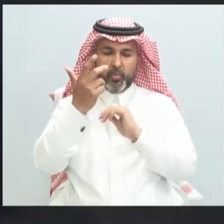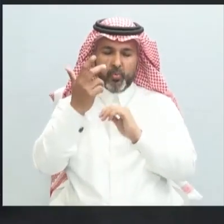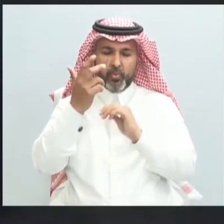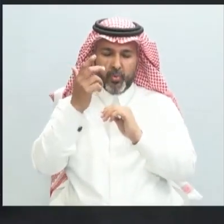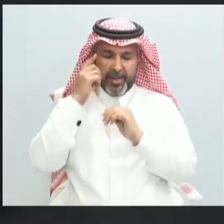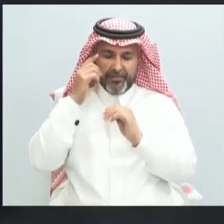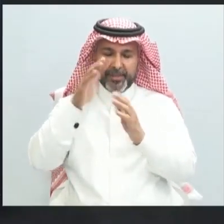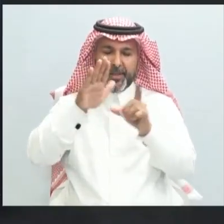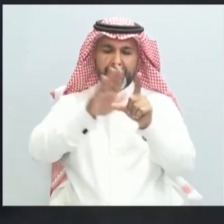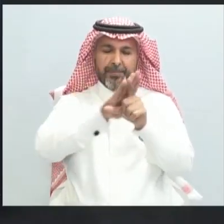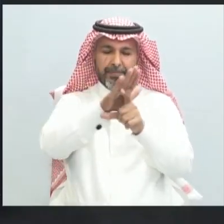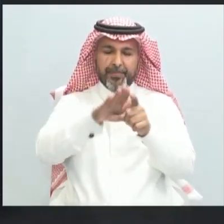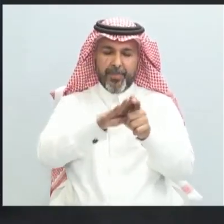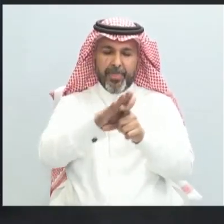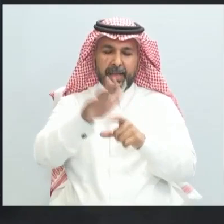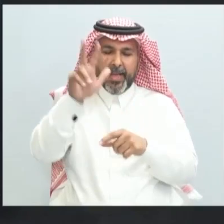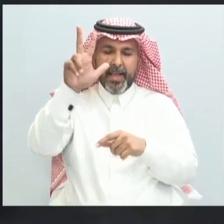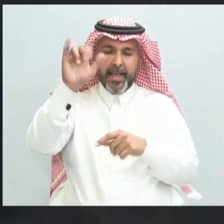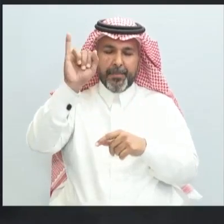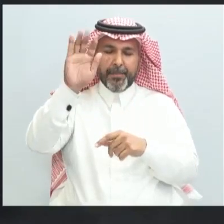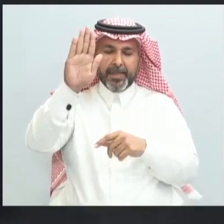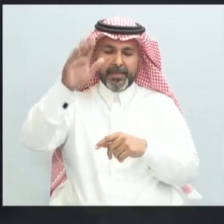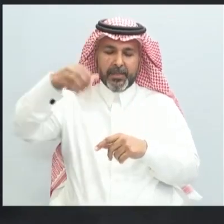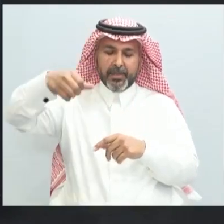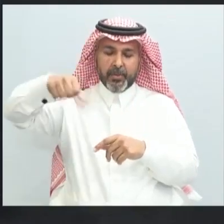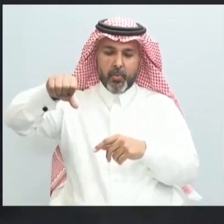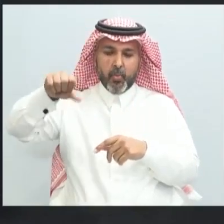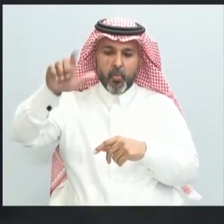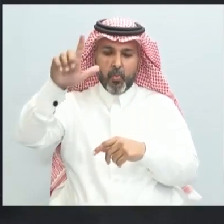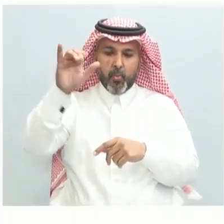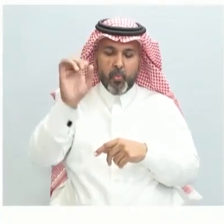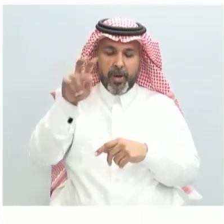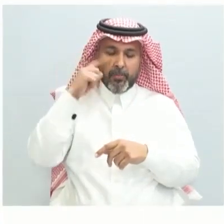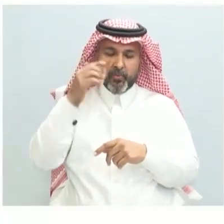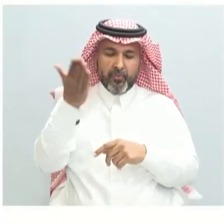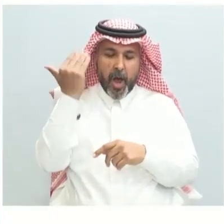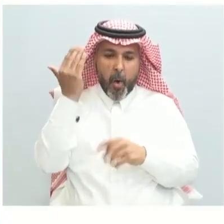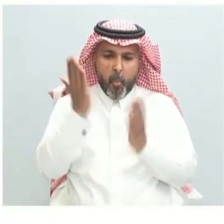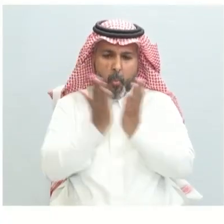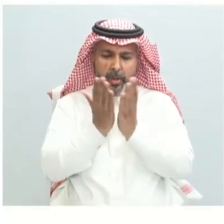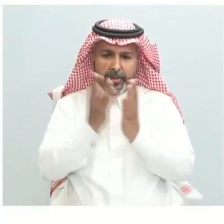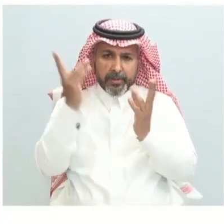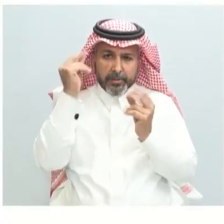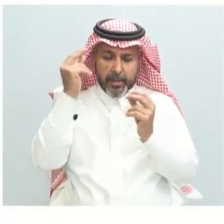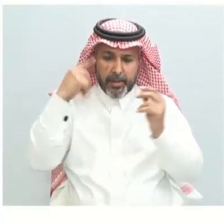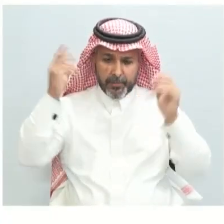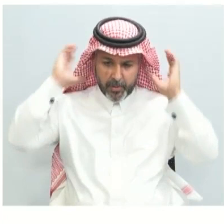المواطنه المسؤوله وقبل ان نبدا سوف نراجع الدرس السابق مفهوم